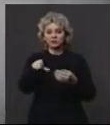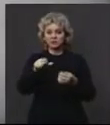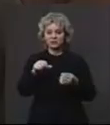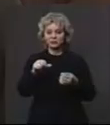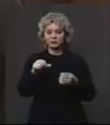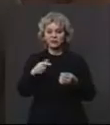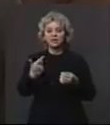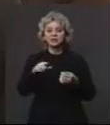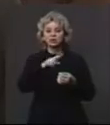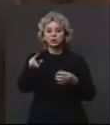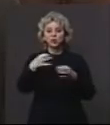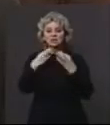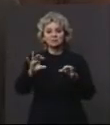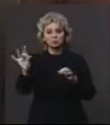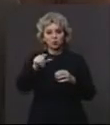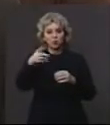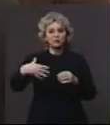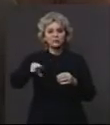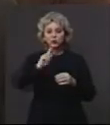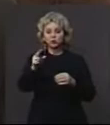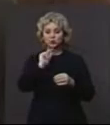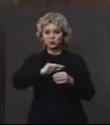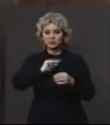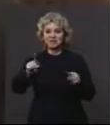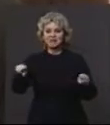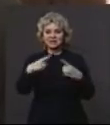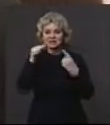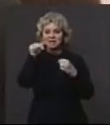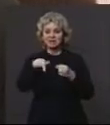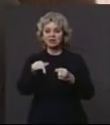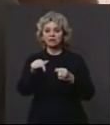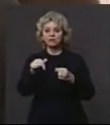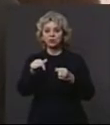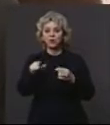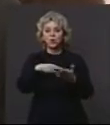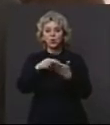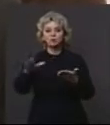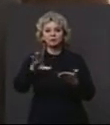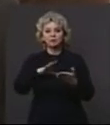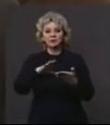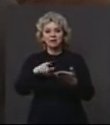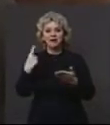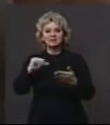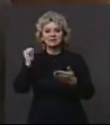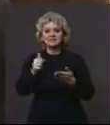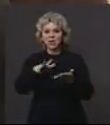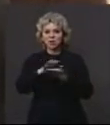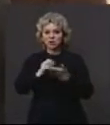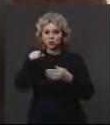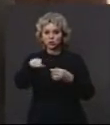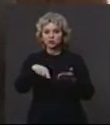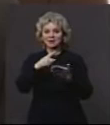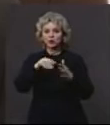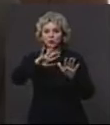Ростовом-на-Дону. И те, кто освобождал Ростов, и те, кто трудился, восстанавливая его, город был один из самых разрушенных